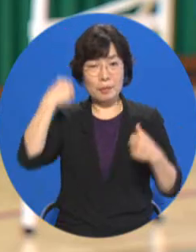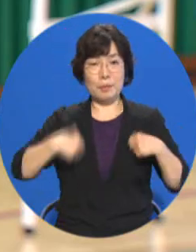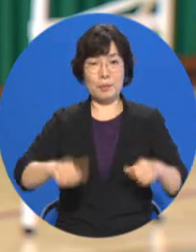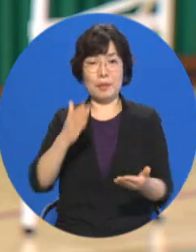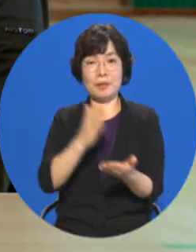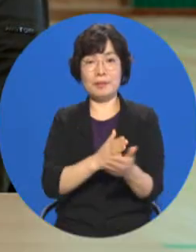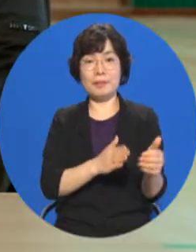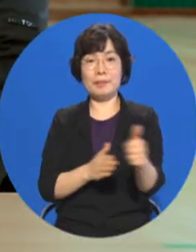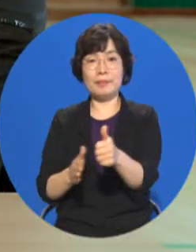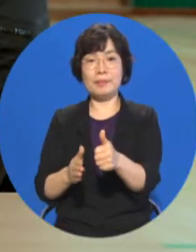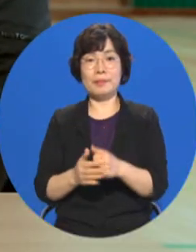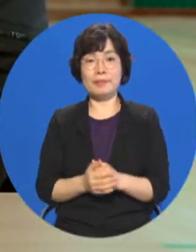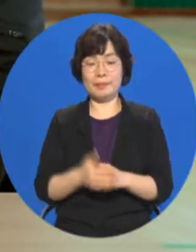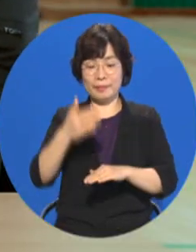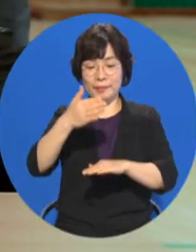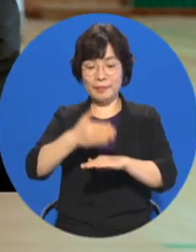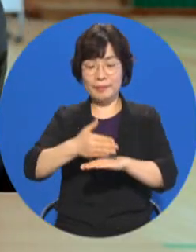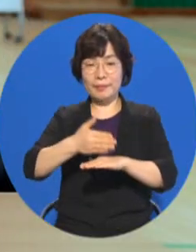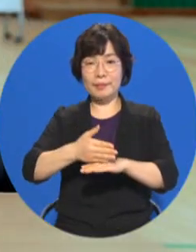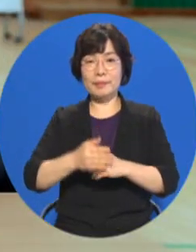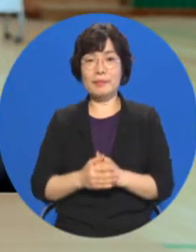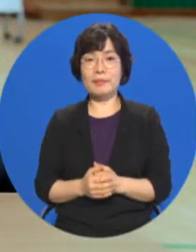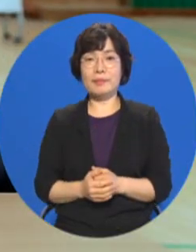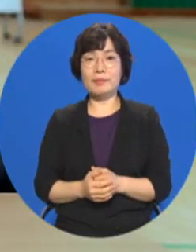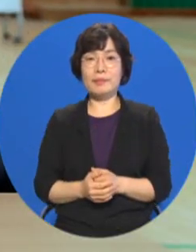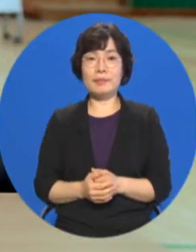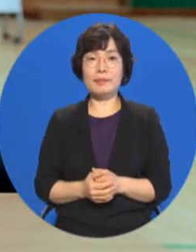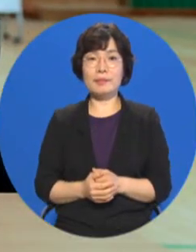되겠습니다 4 갤러리 구웠습니다 감사합니다아